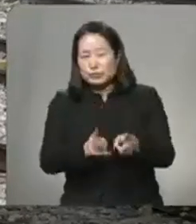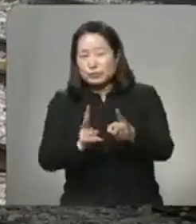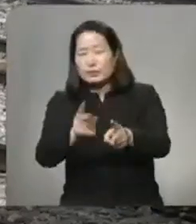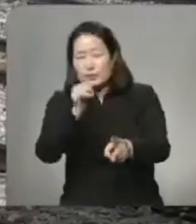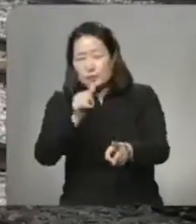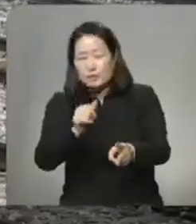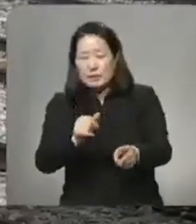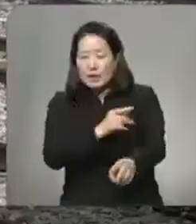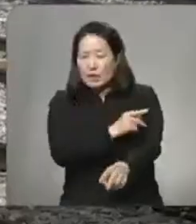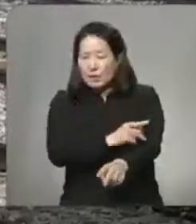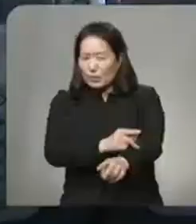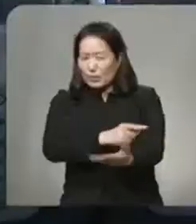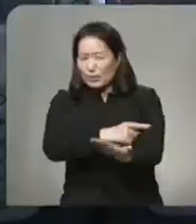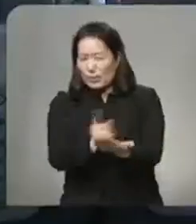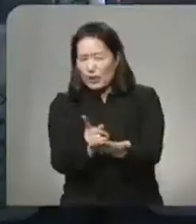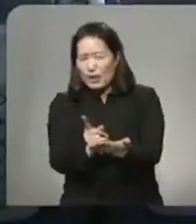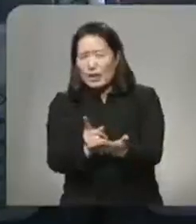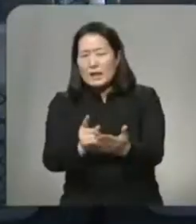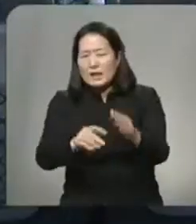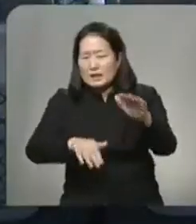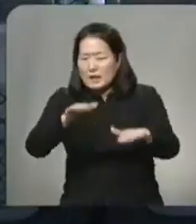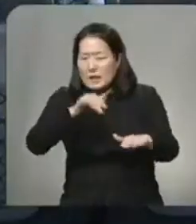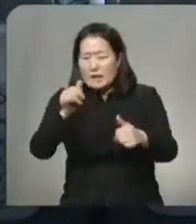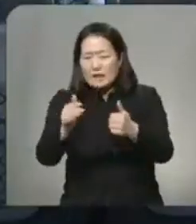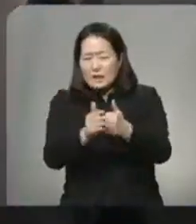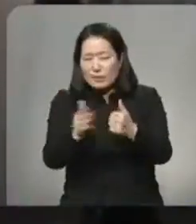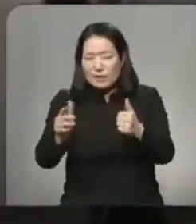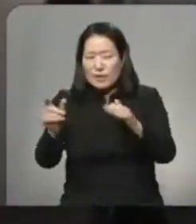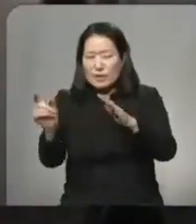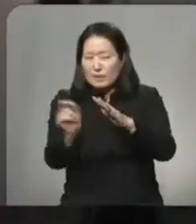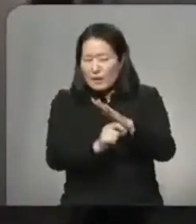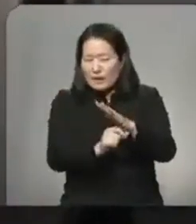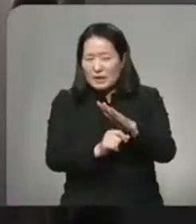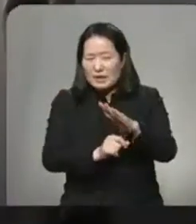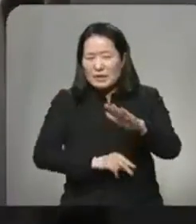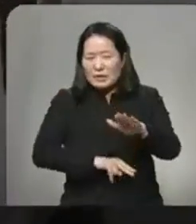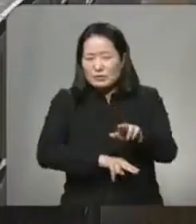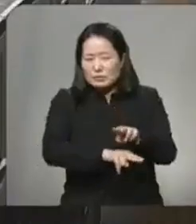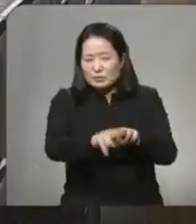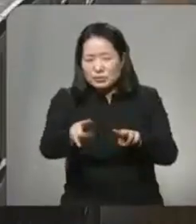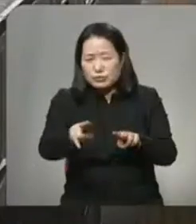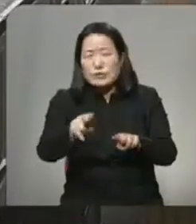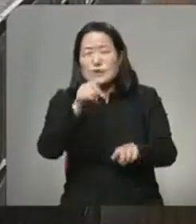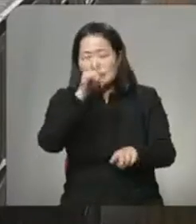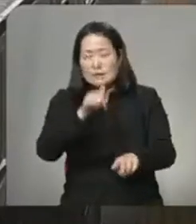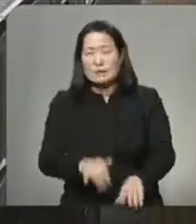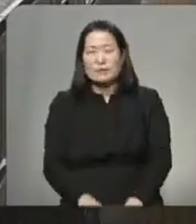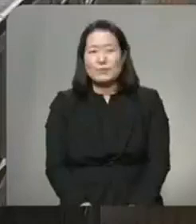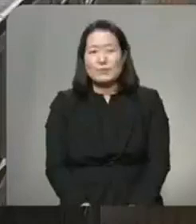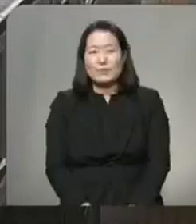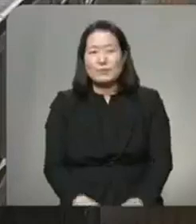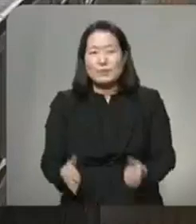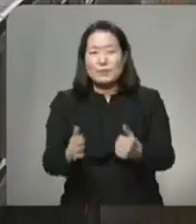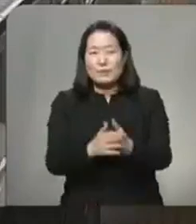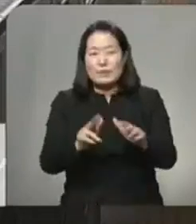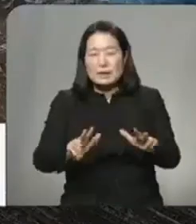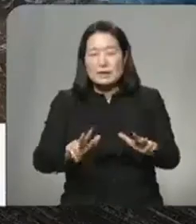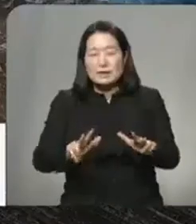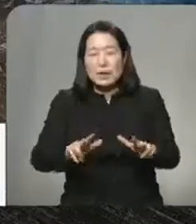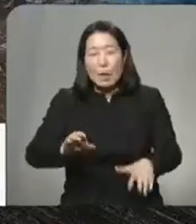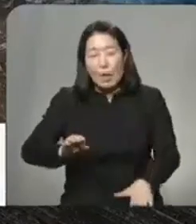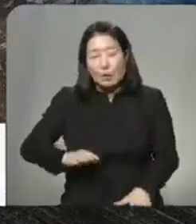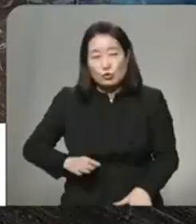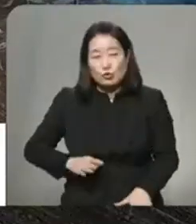속도 차이로 열차의 추월이 나 대기 등 효율적 인 열차 운행에 차질이 있을 수도 있는 상황 이에 따른 원주시는